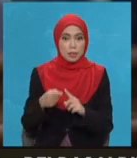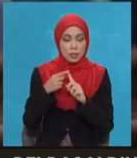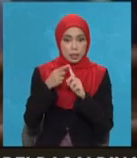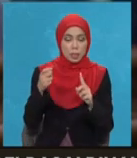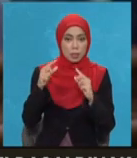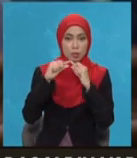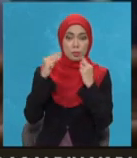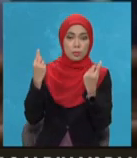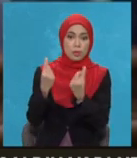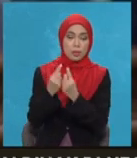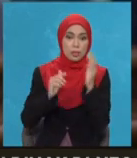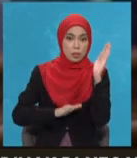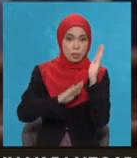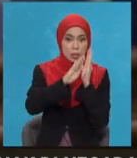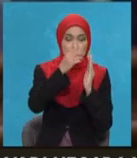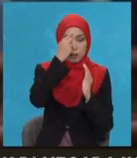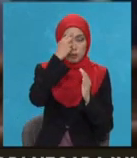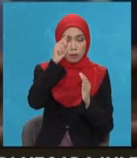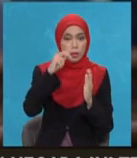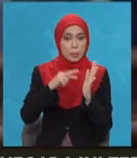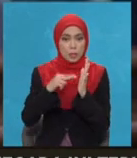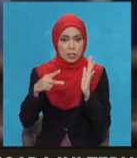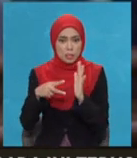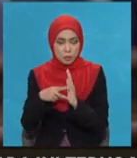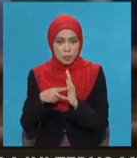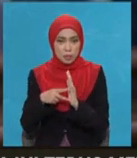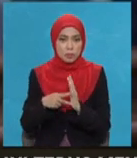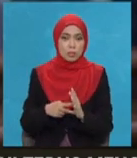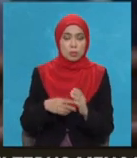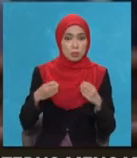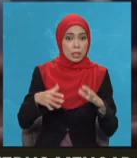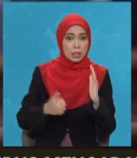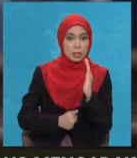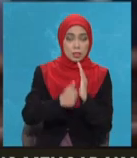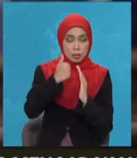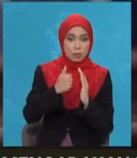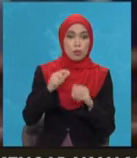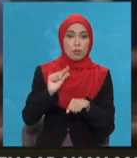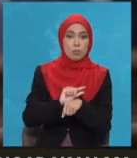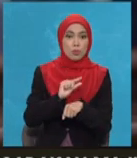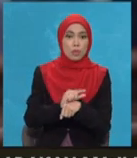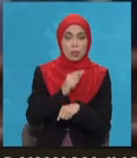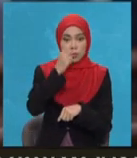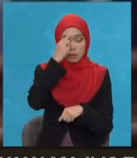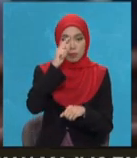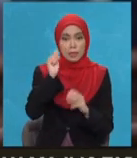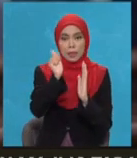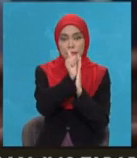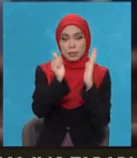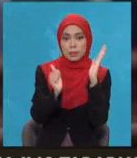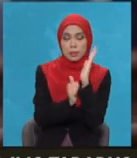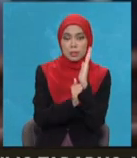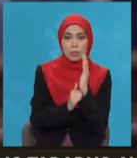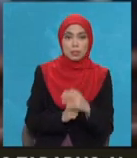uang kemajuan untuk maksud-maksud tertentu telah diluruskan oleh dewan untuk dijadikan sebagai akta ketetapan tersebut